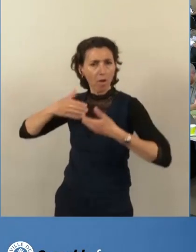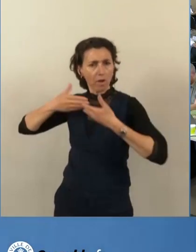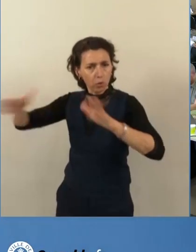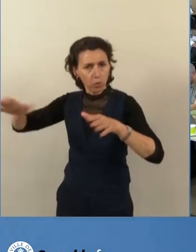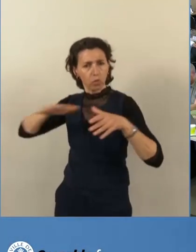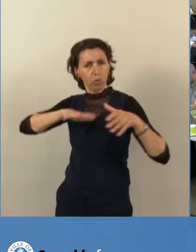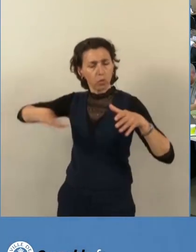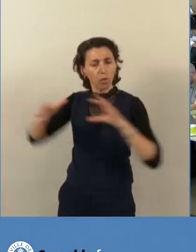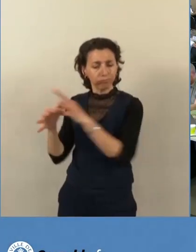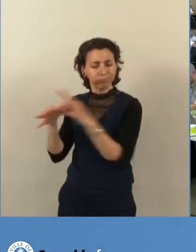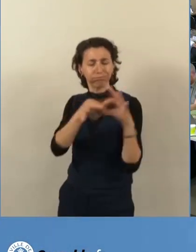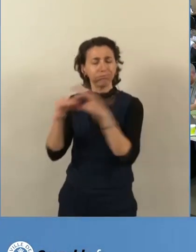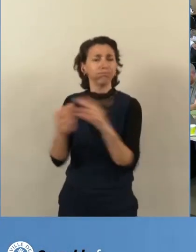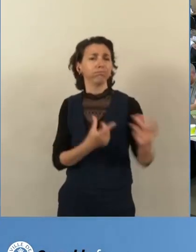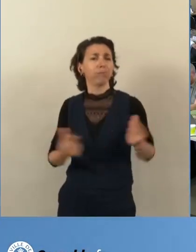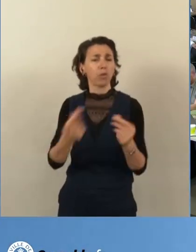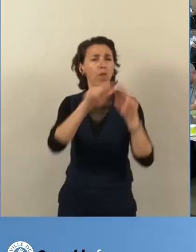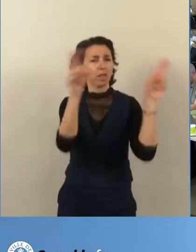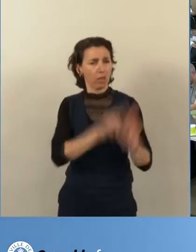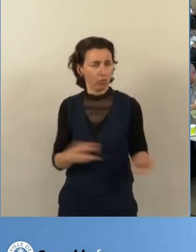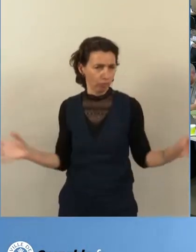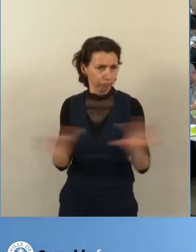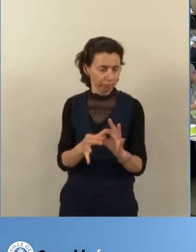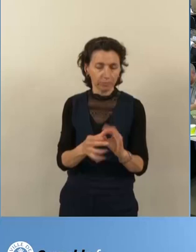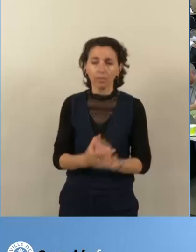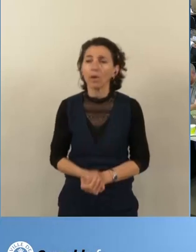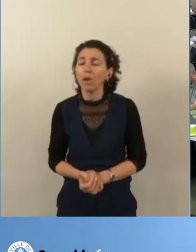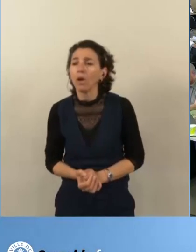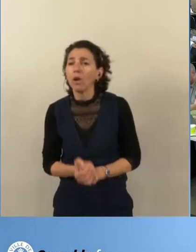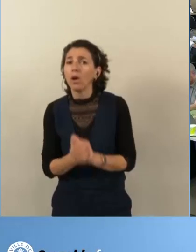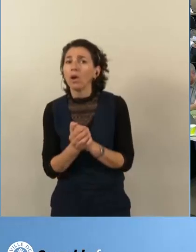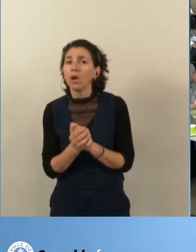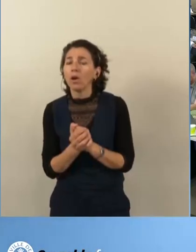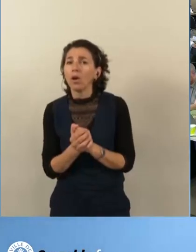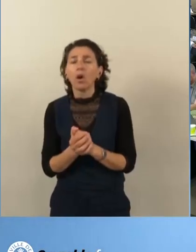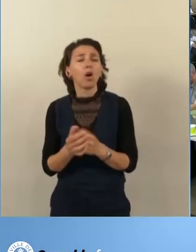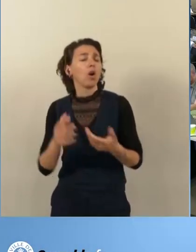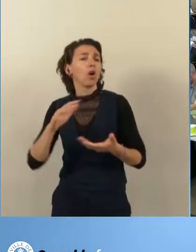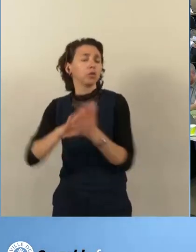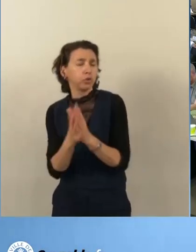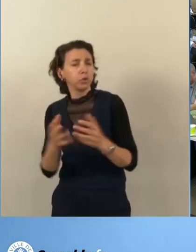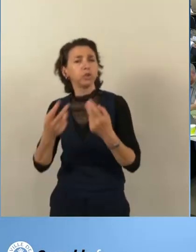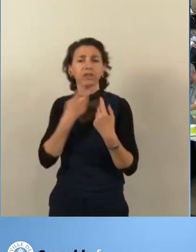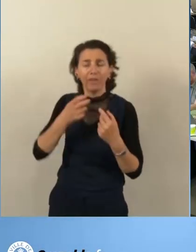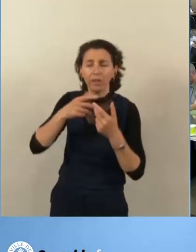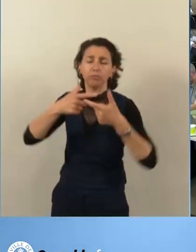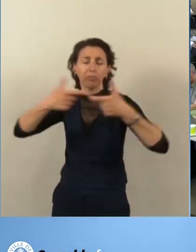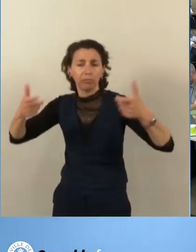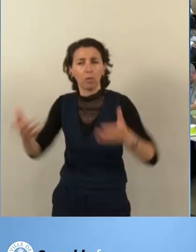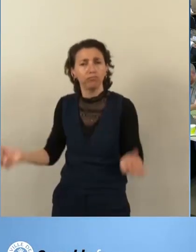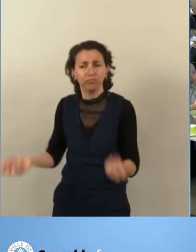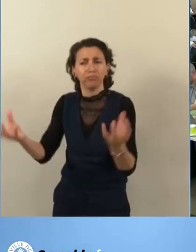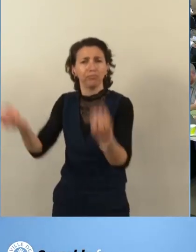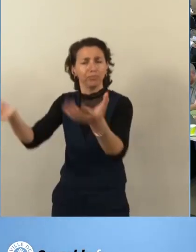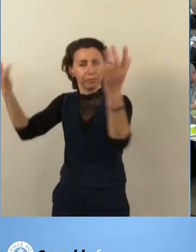partenaire internationaux elle privilégie une approche favorisant l'émergence des civils renforçant le gouvernance locale prenant en